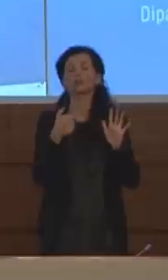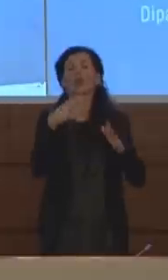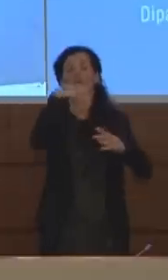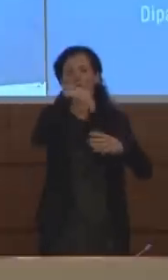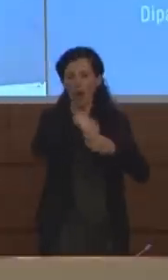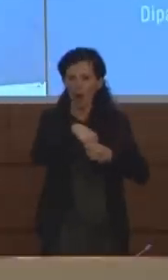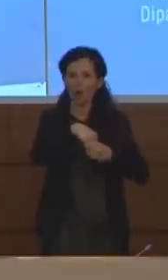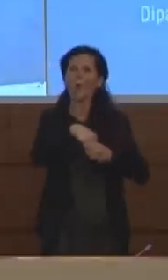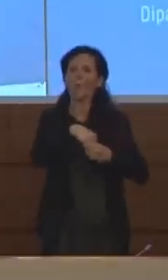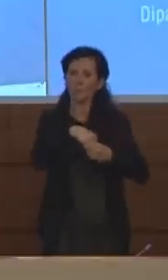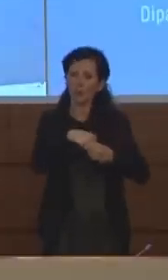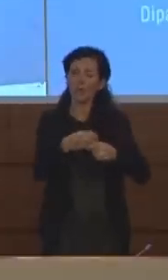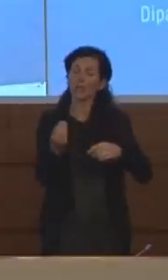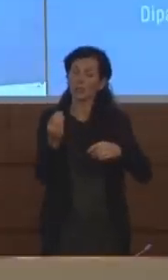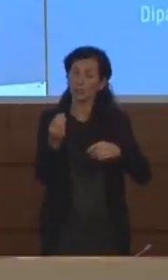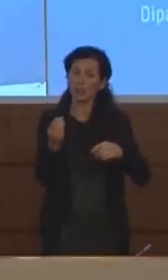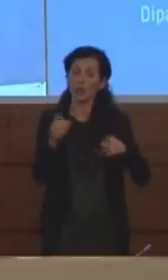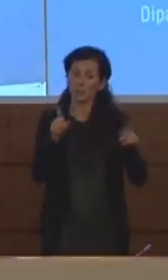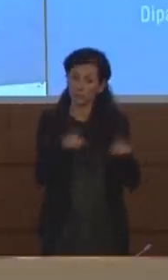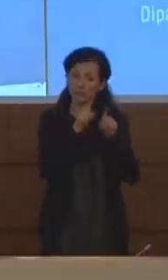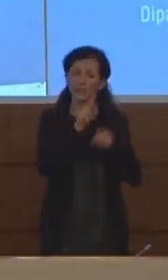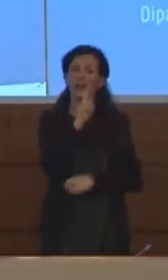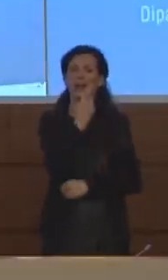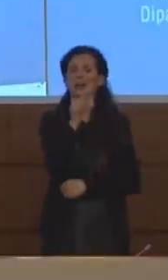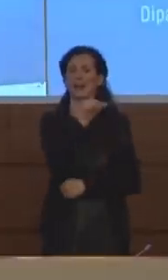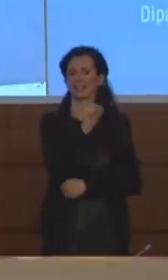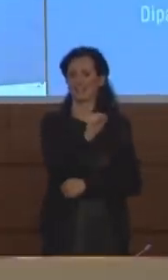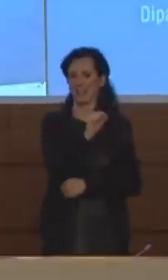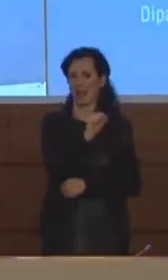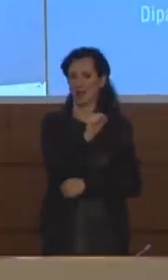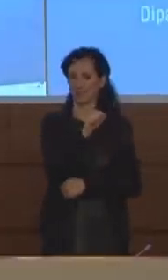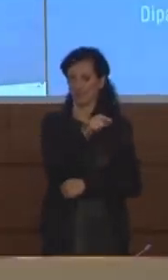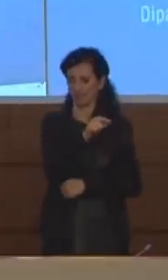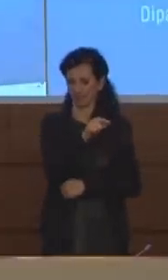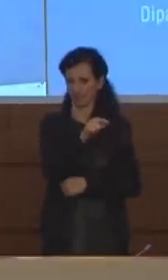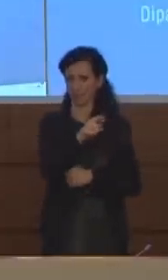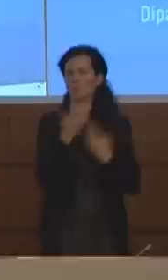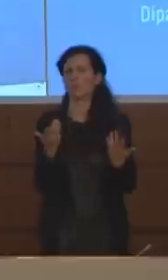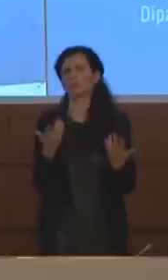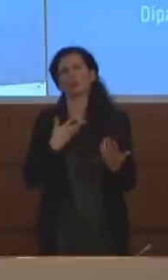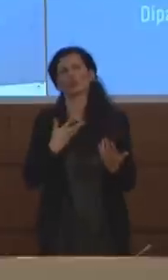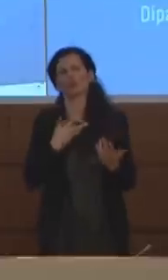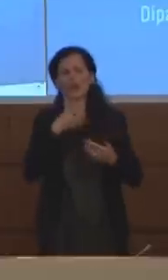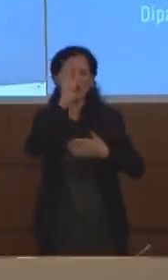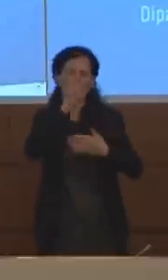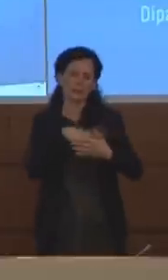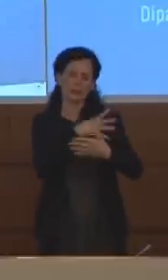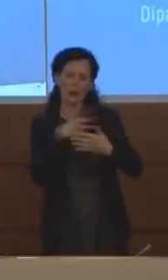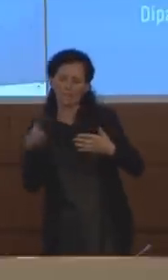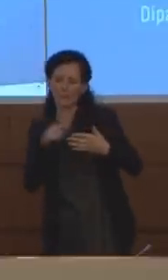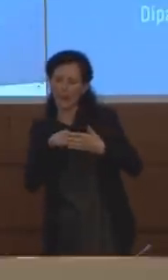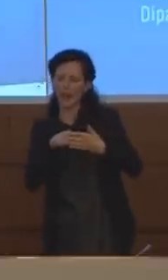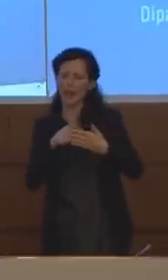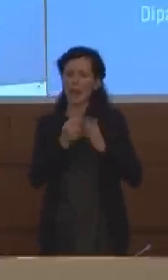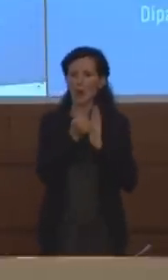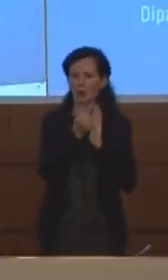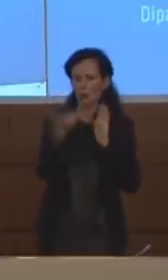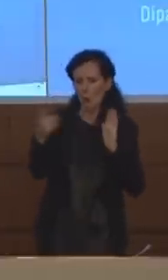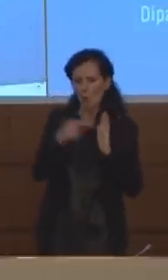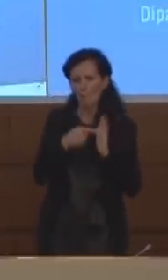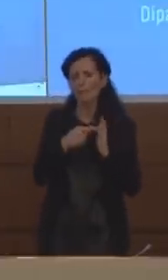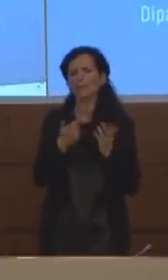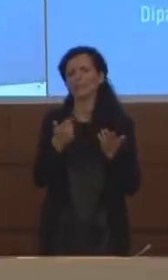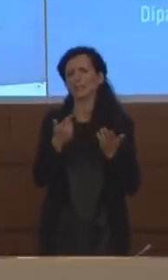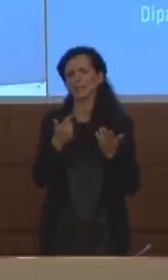ecco quindi c'era questa una parte interpretativa delle tabelle e dei numeri è legato